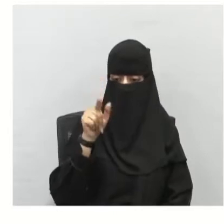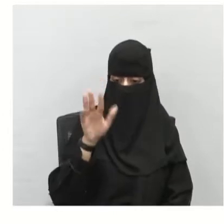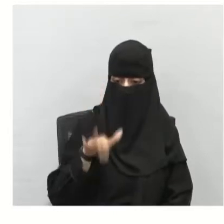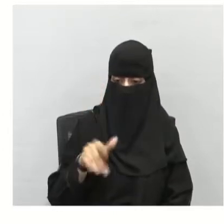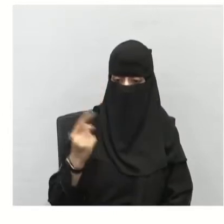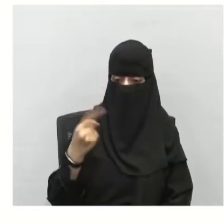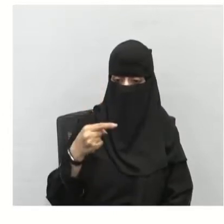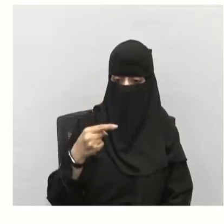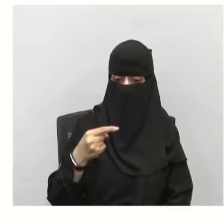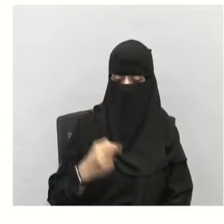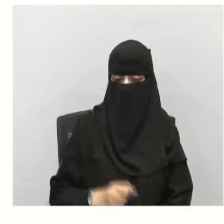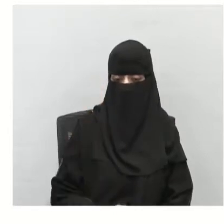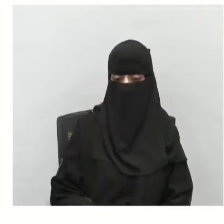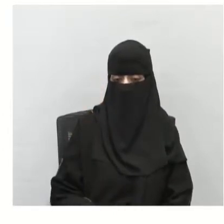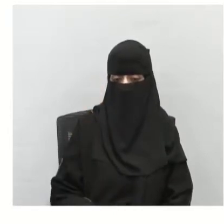معي جيدا،